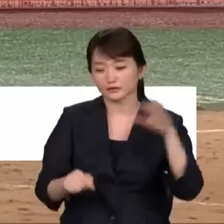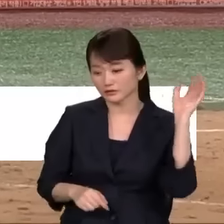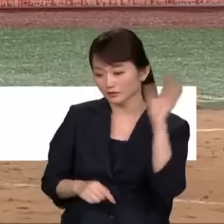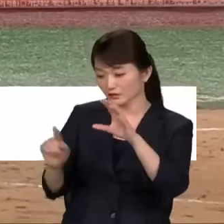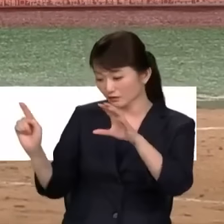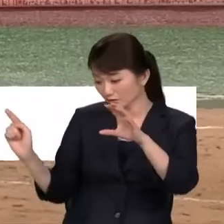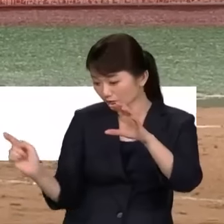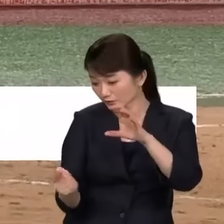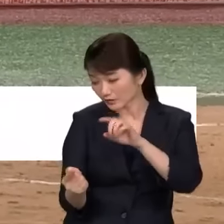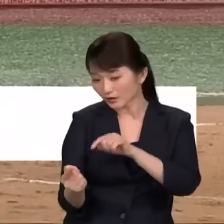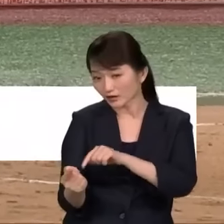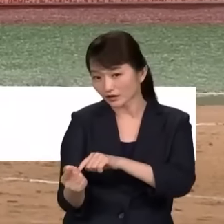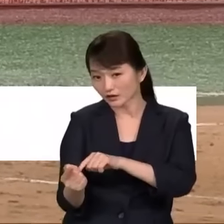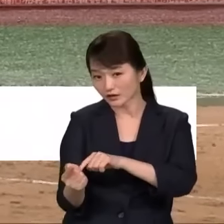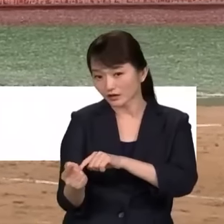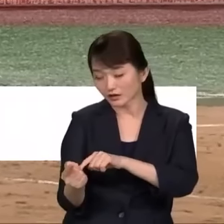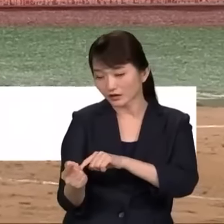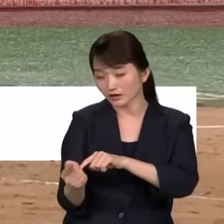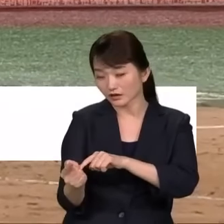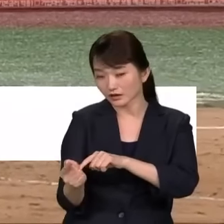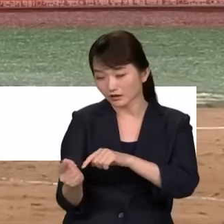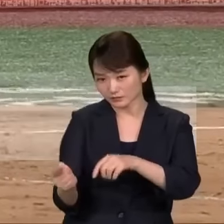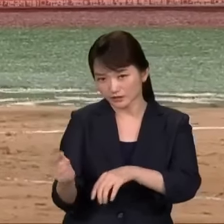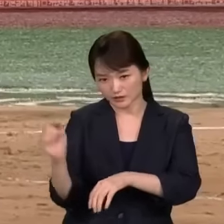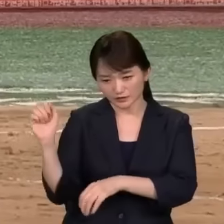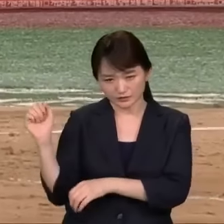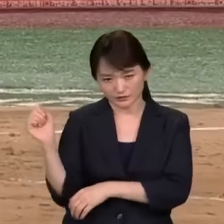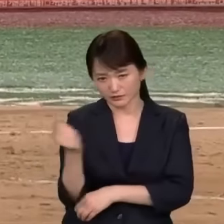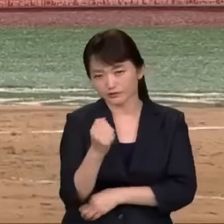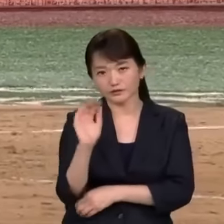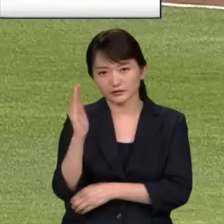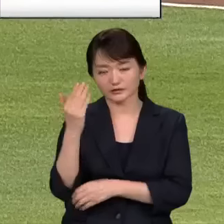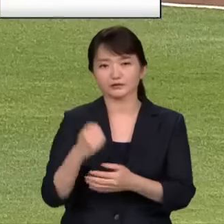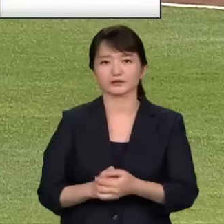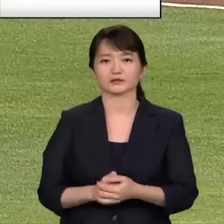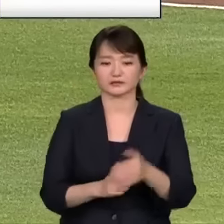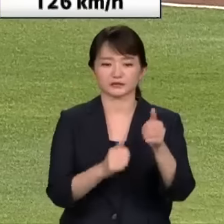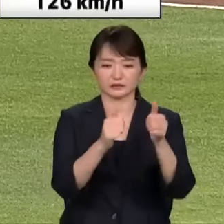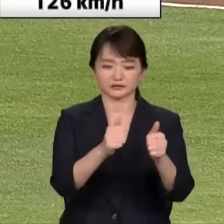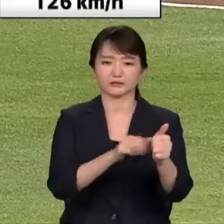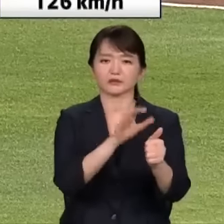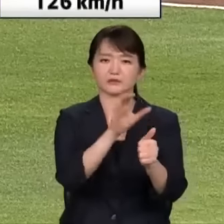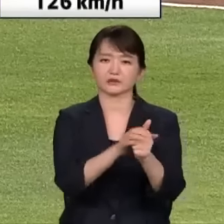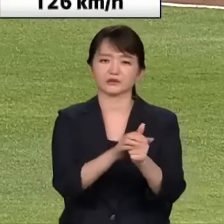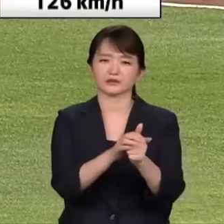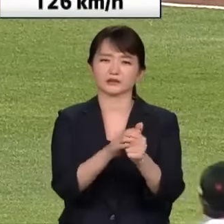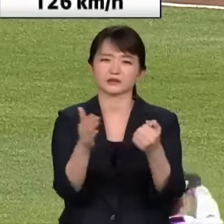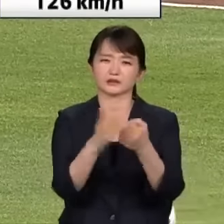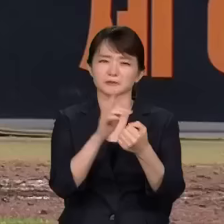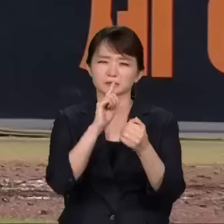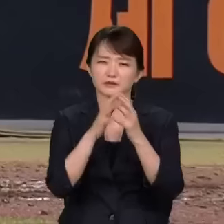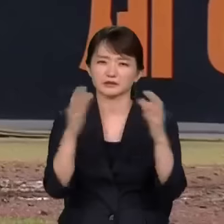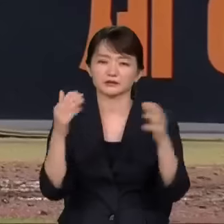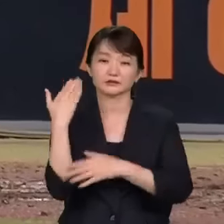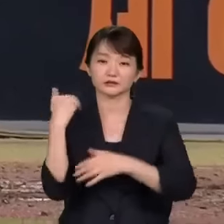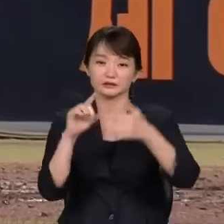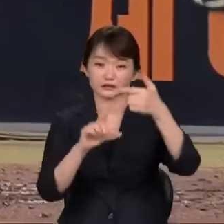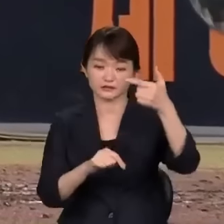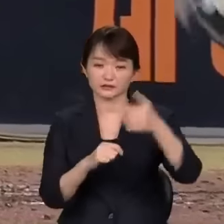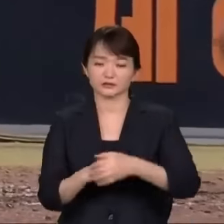홈플레이트와 타자의 무릎을 넘어가면 스윙으로 봅니다. 심판 재량에 속하다 보니 논란이 되풀이됩니다. 지난 6월